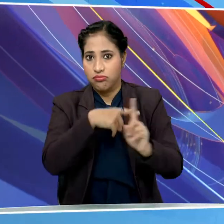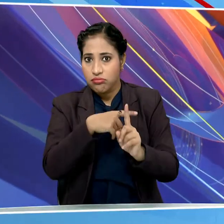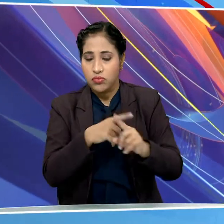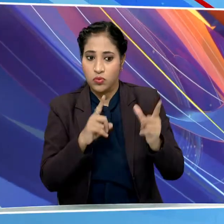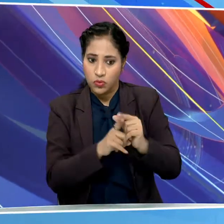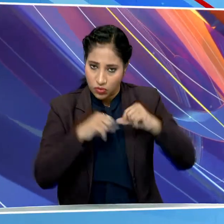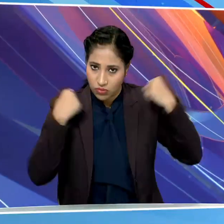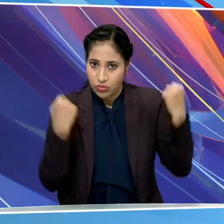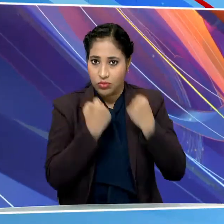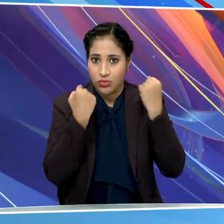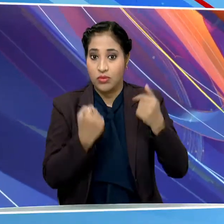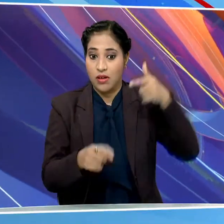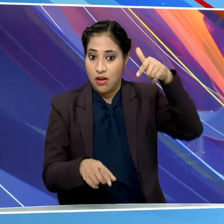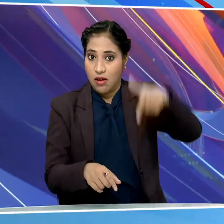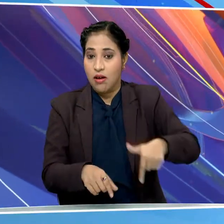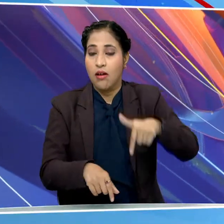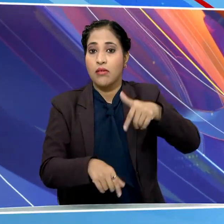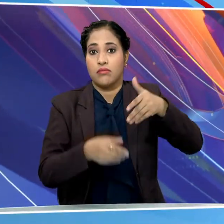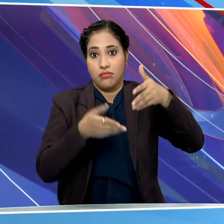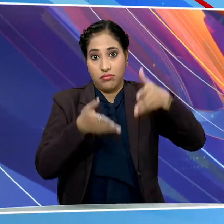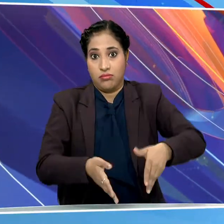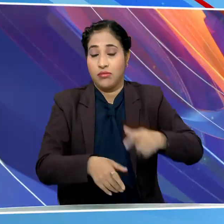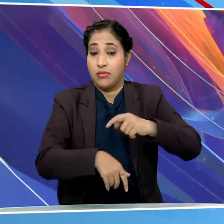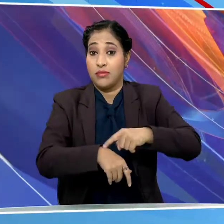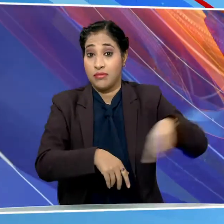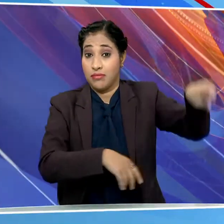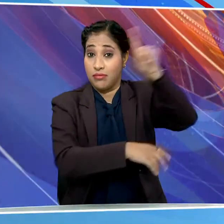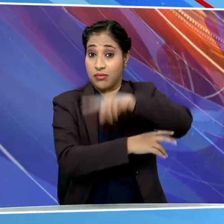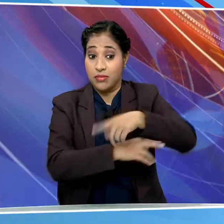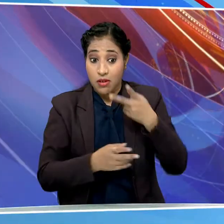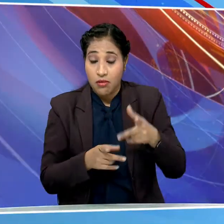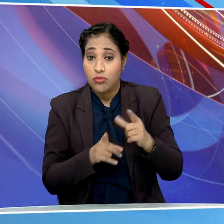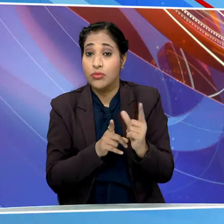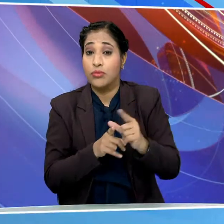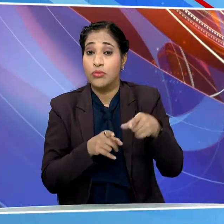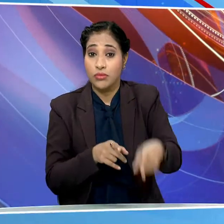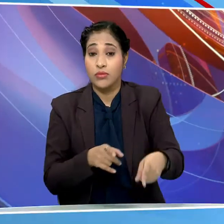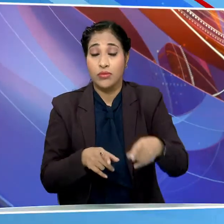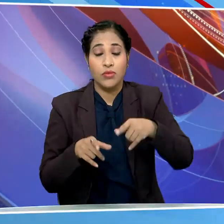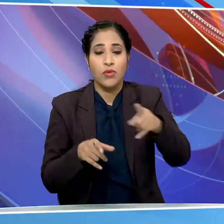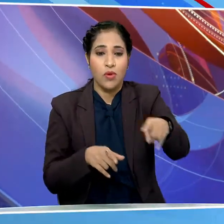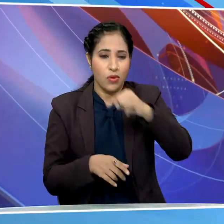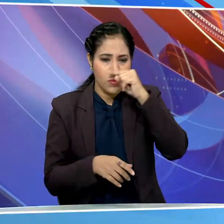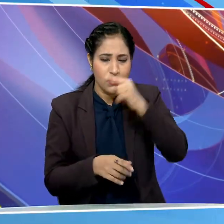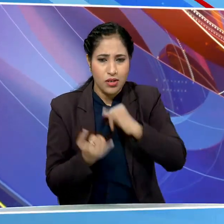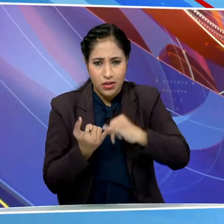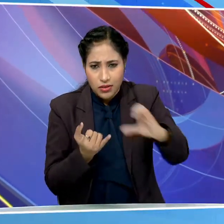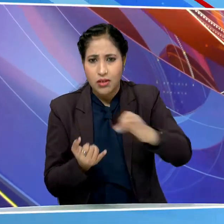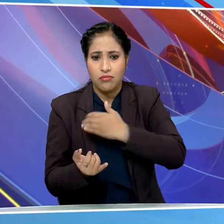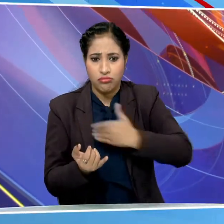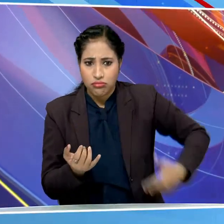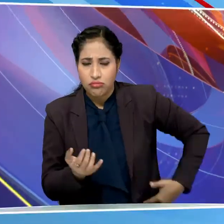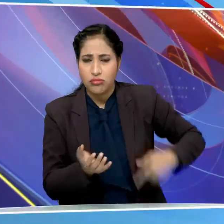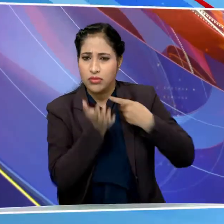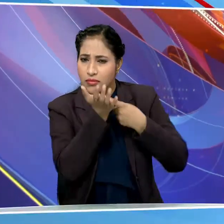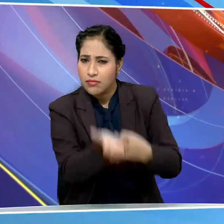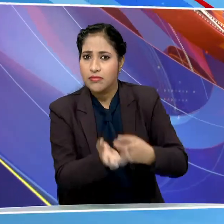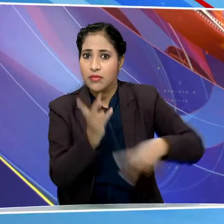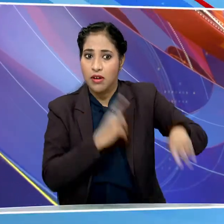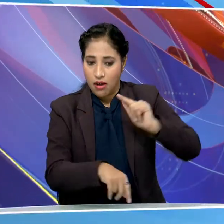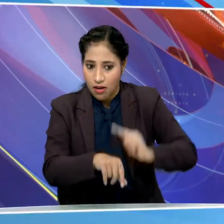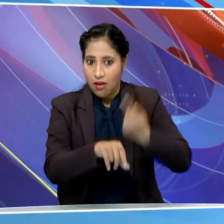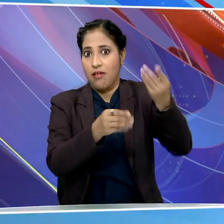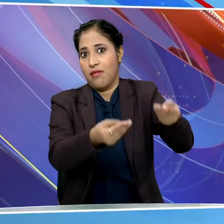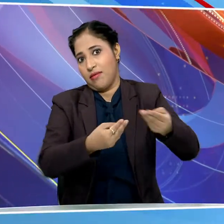रह्या छे। आजादीने आटला बधा दशकों बाद आदिवासी गौरव माटे, सम्मान माटे मने